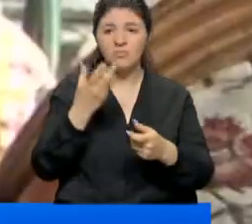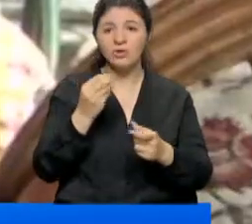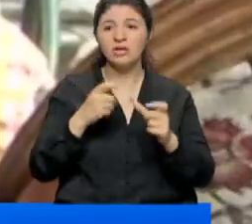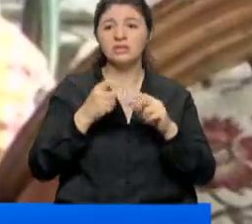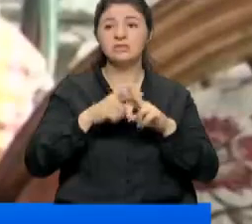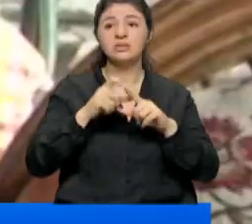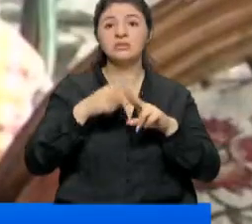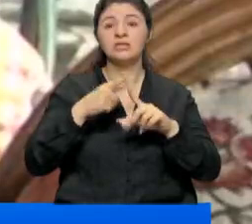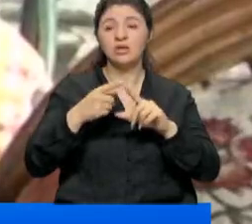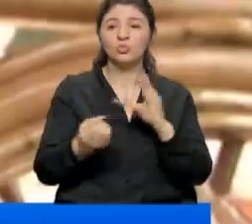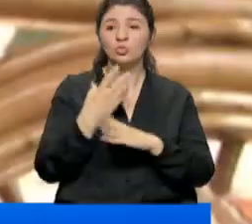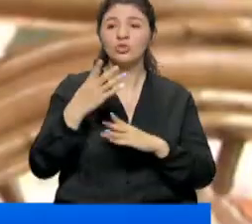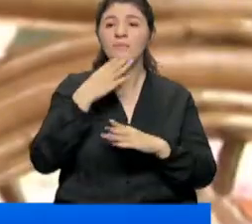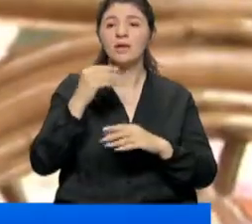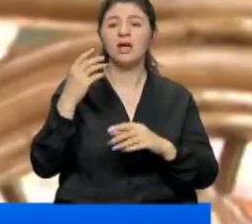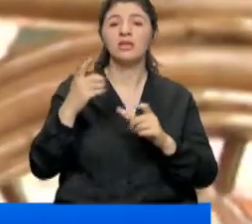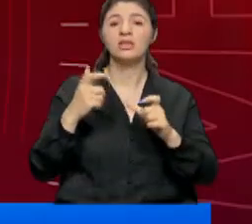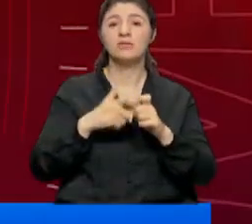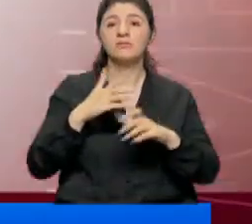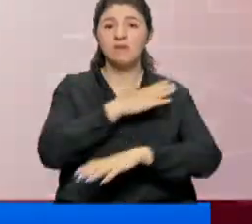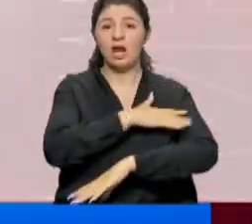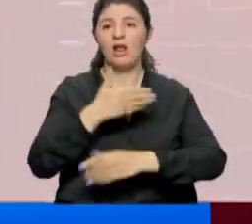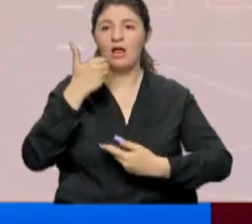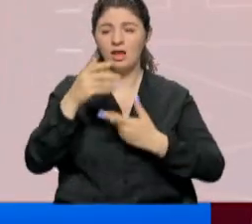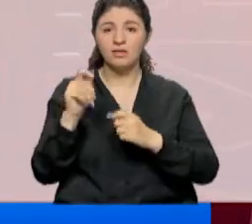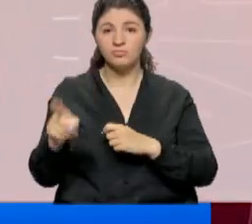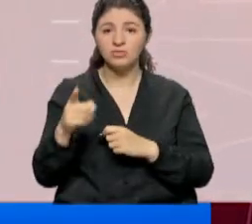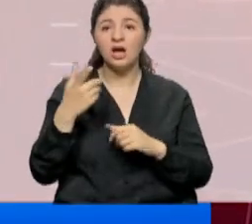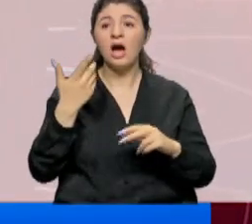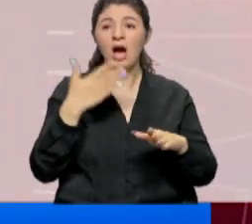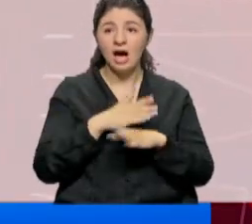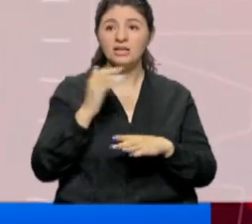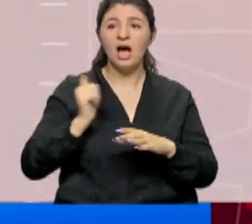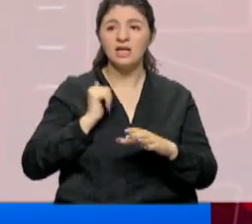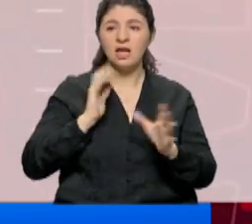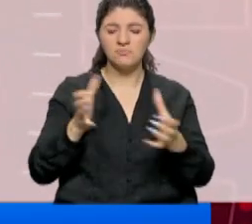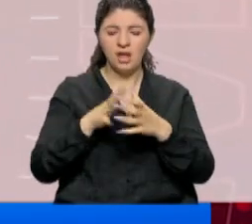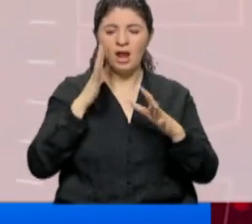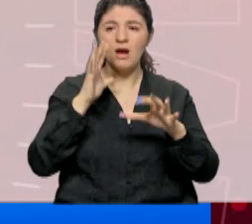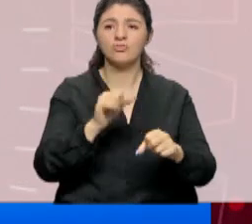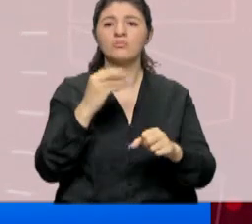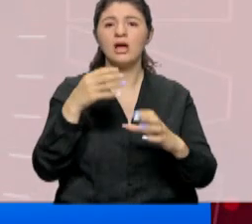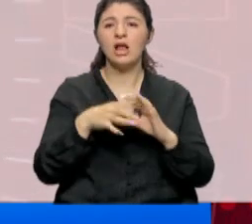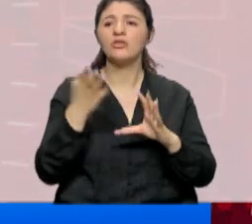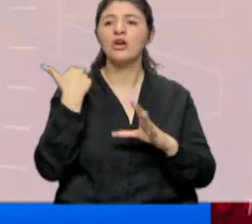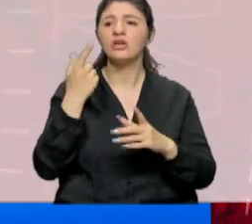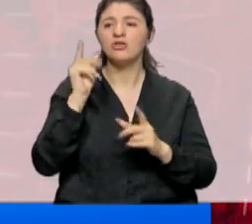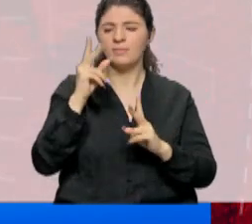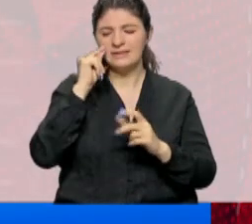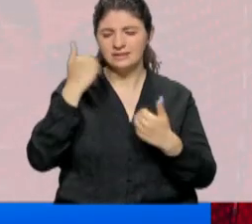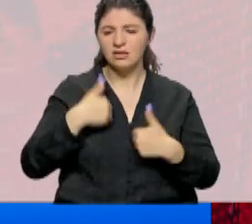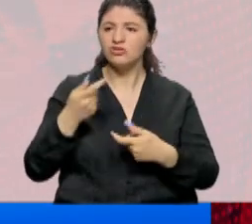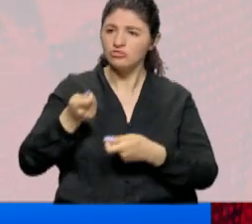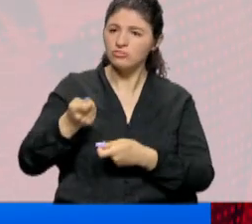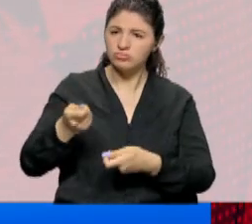kurucusu emekli general Adnan Tanrıverdi özlü anlatmış Aslında askeri birlikleri ile geçirmek ile ilgili daha önceden sivil insanlarla